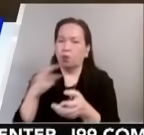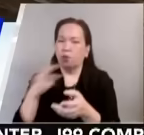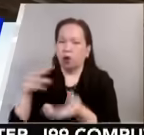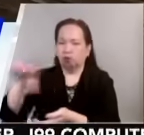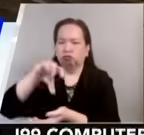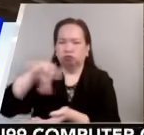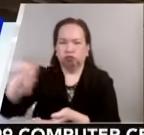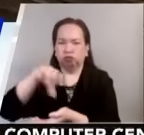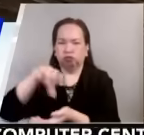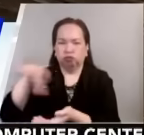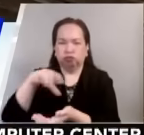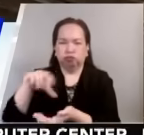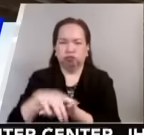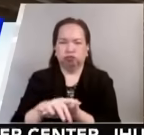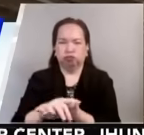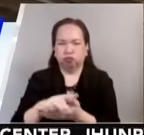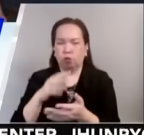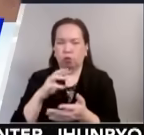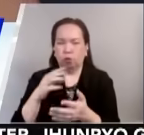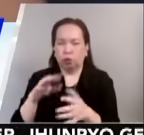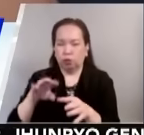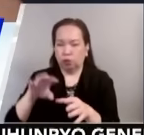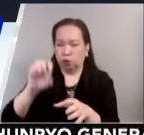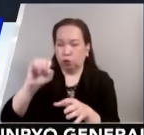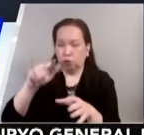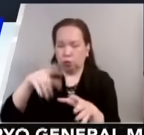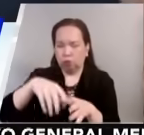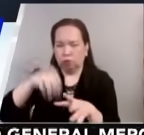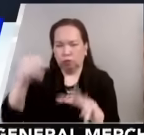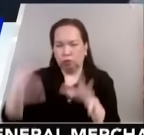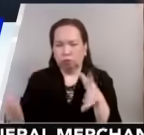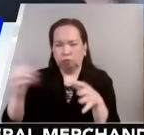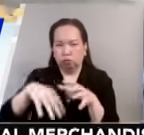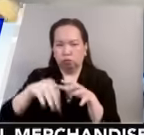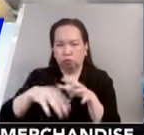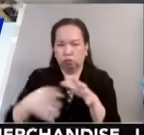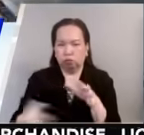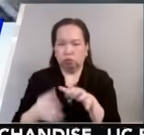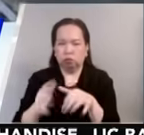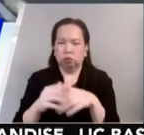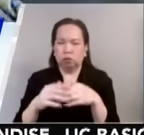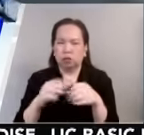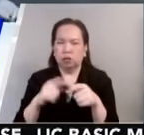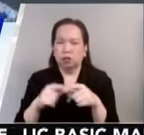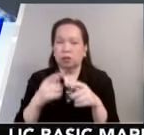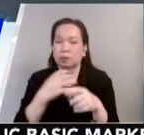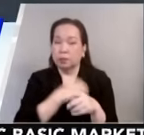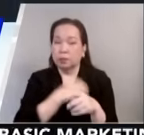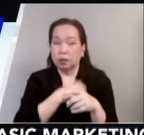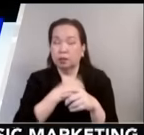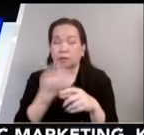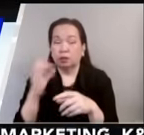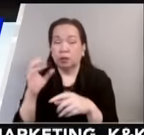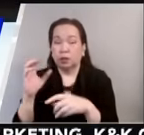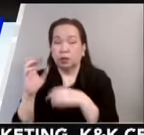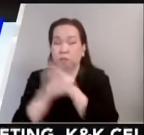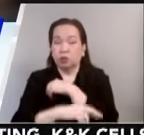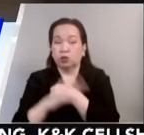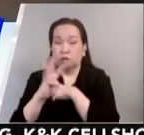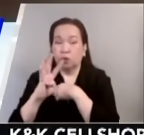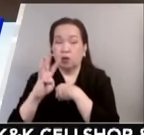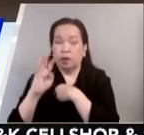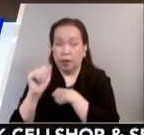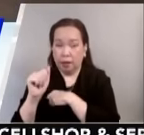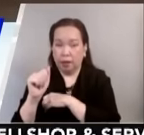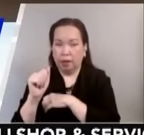lupa sinira rin ng PNP Calabarzon ang mga nasamsam nilang bawal na paputok na nasa tat milyong piso ang halaga may naunang